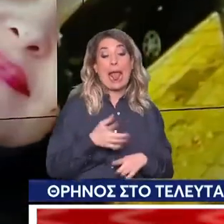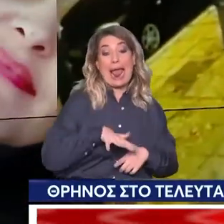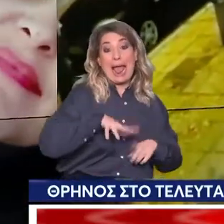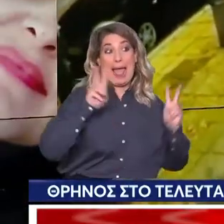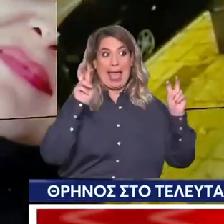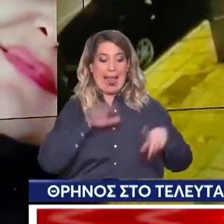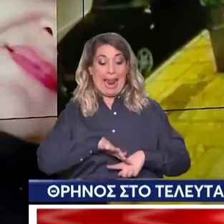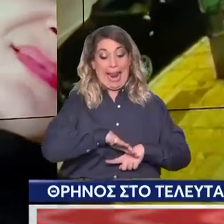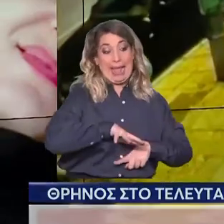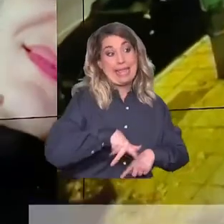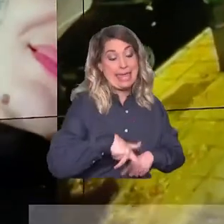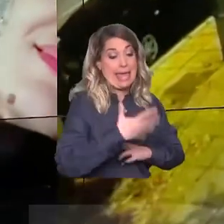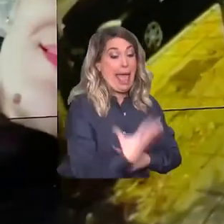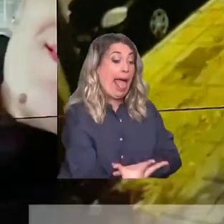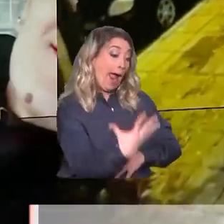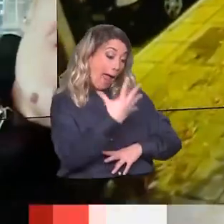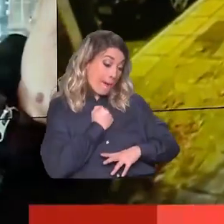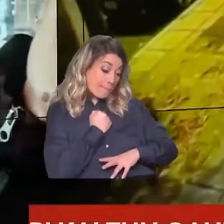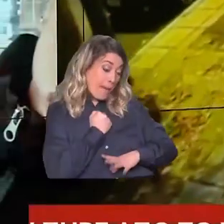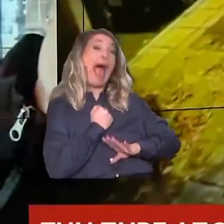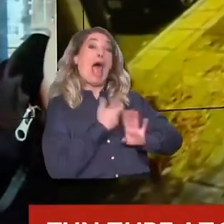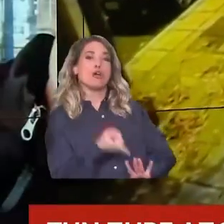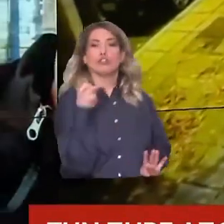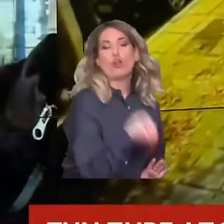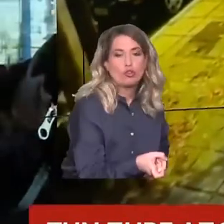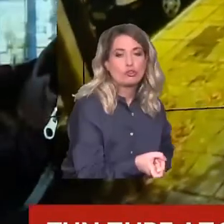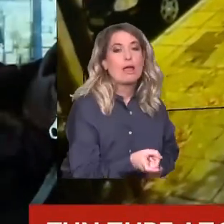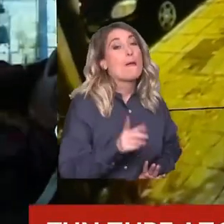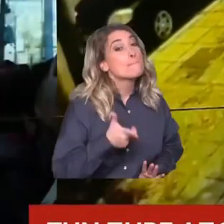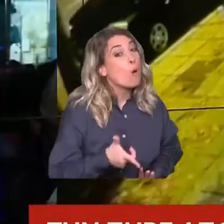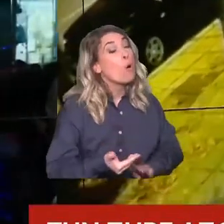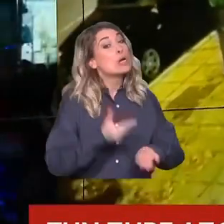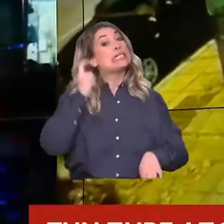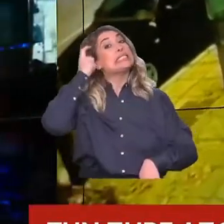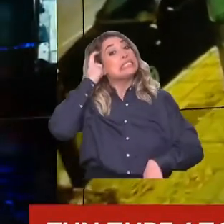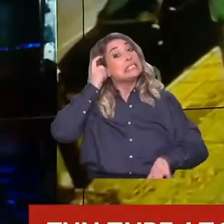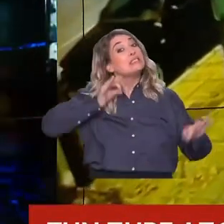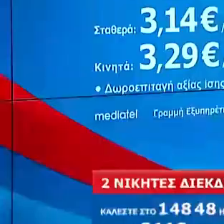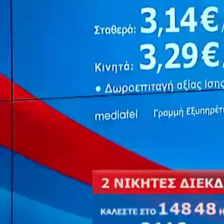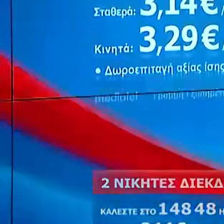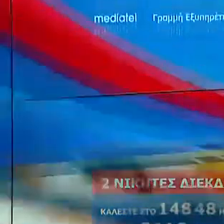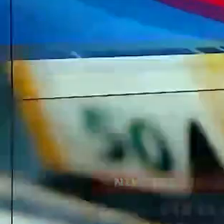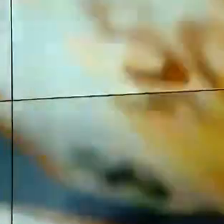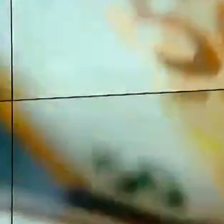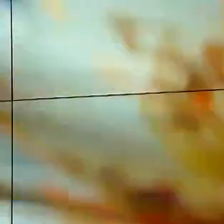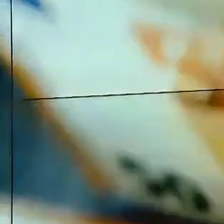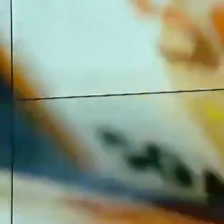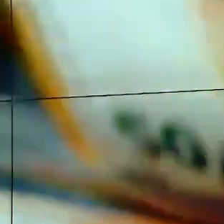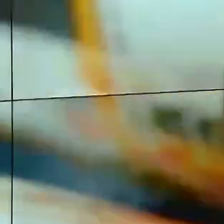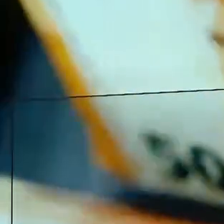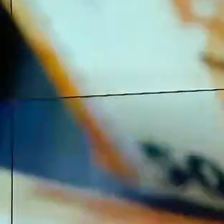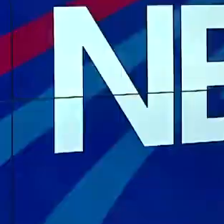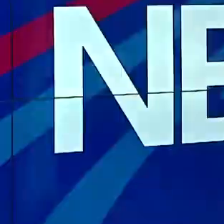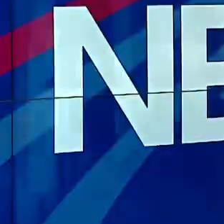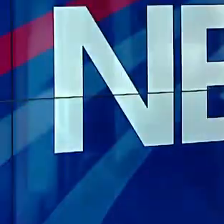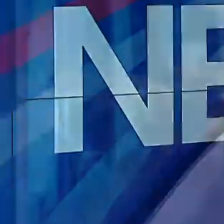δολοφονίας. Και υπάρχουν πάρα πολλά που θα μπορούσαν να οδηγήσουν σε αυτό που λέω ως πιθανότητα. Ο άνθρωπος αυτός λοιπόν είναι ένας